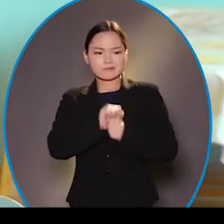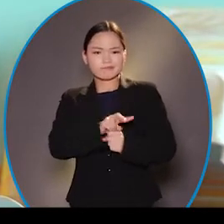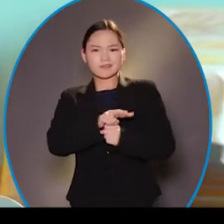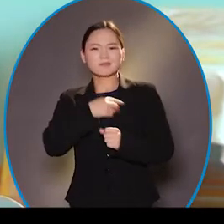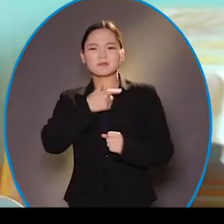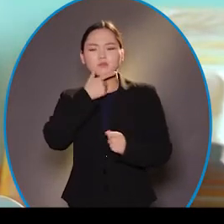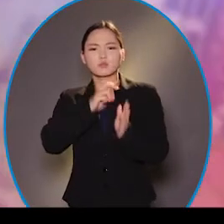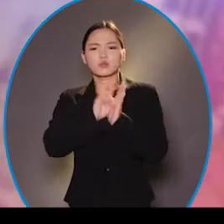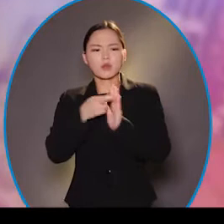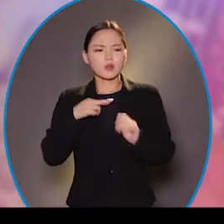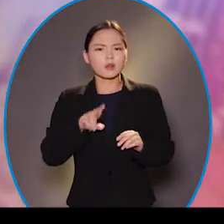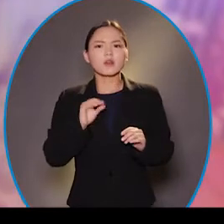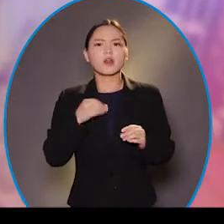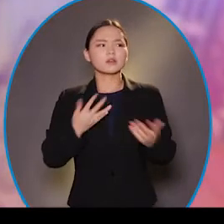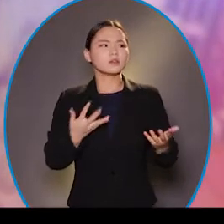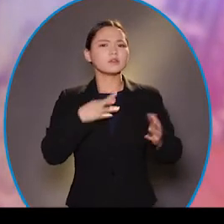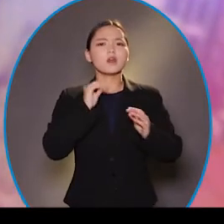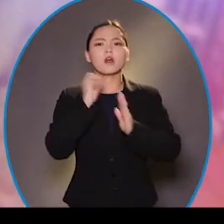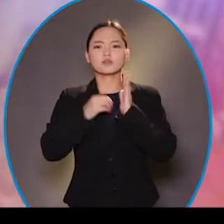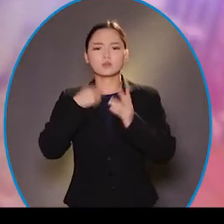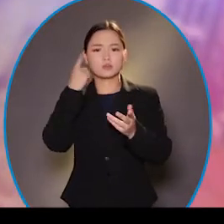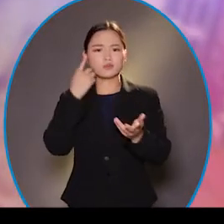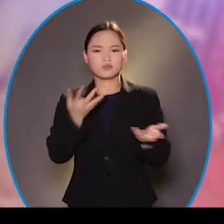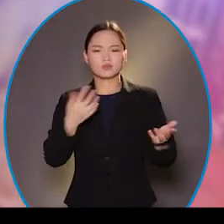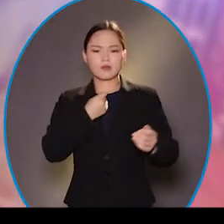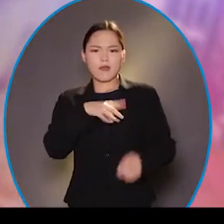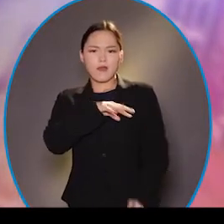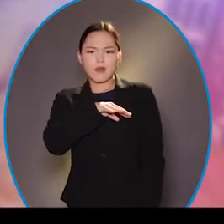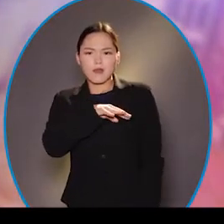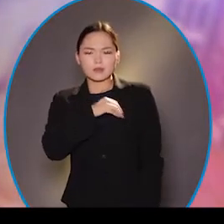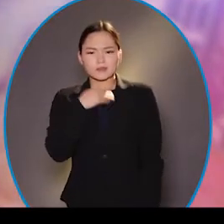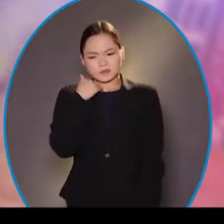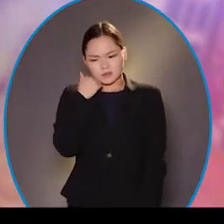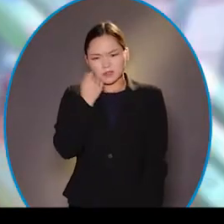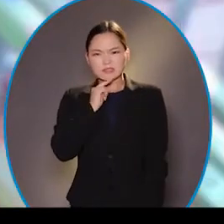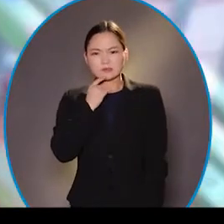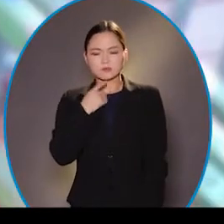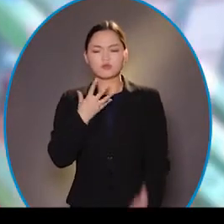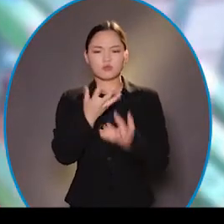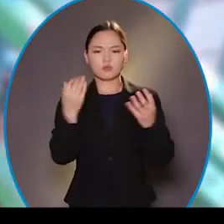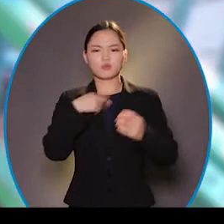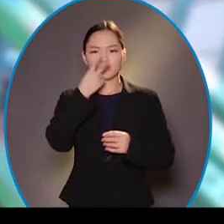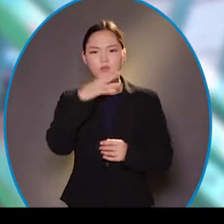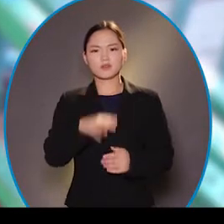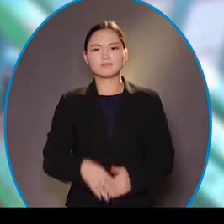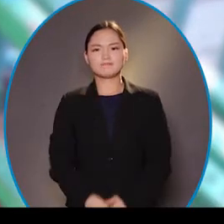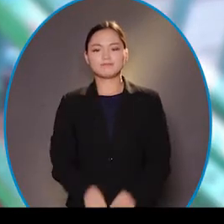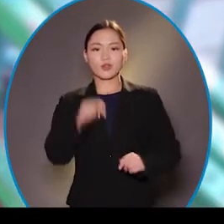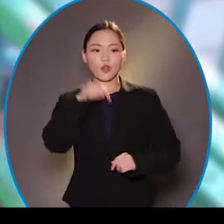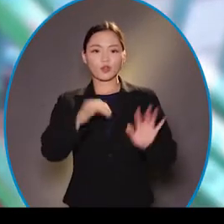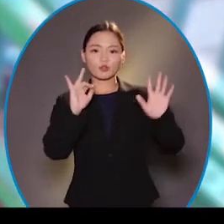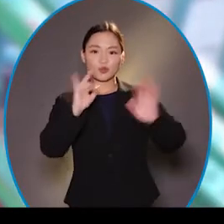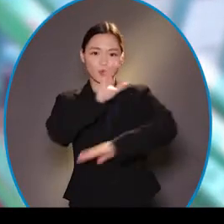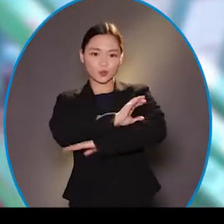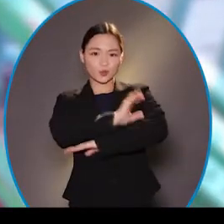одоо ямар учиртай яах гэхээ мэддэггүй айдаг ичдэг зүйлүүд маш их байсан байгаа. Одоо 7 дугаар сургууль сураад